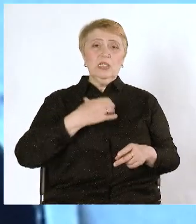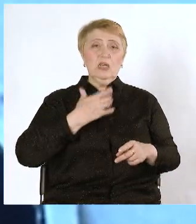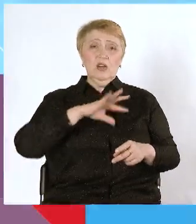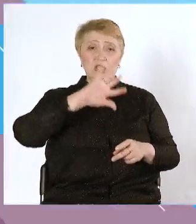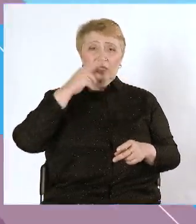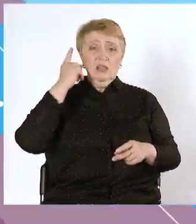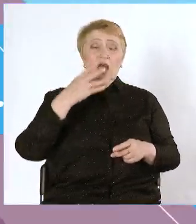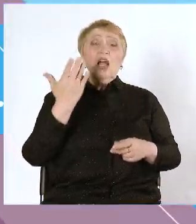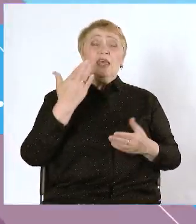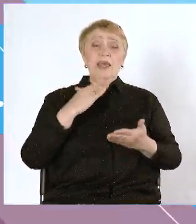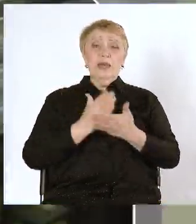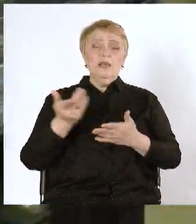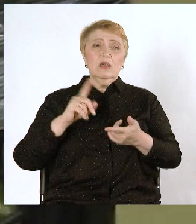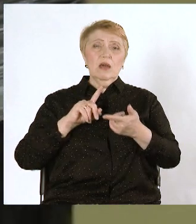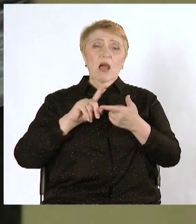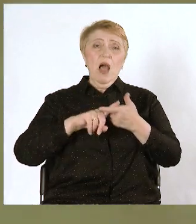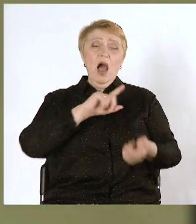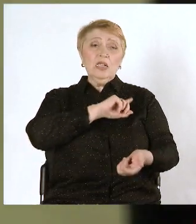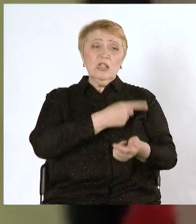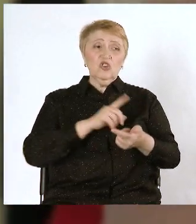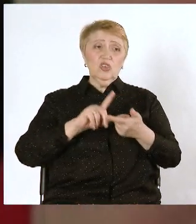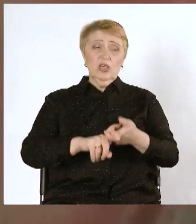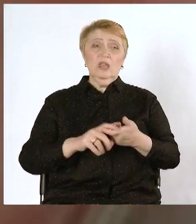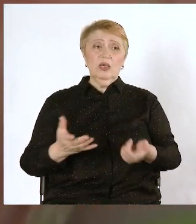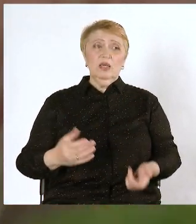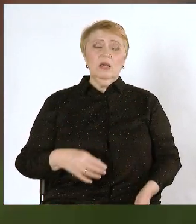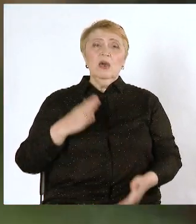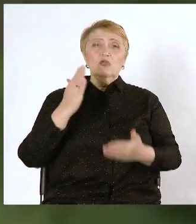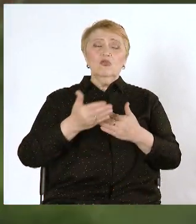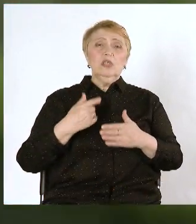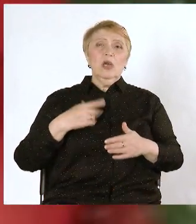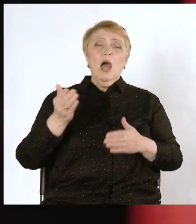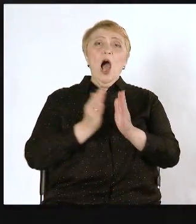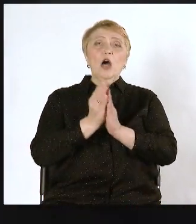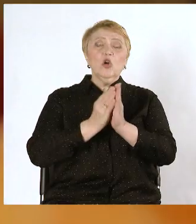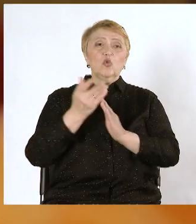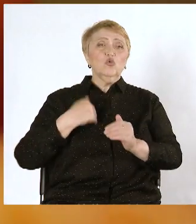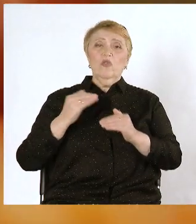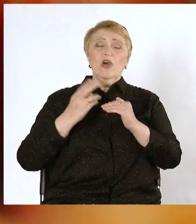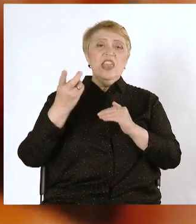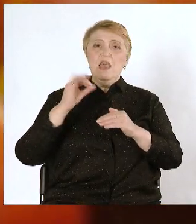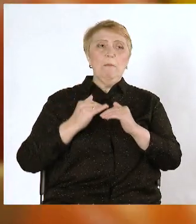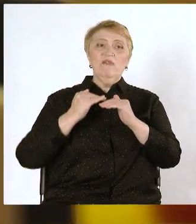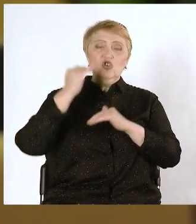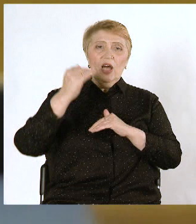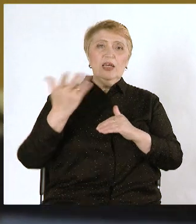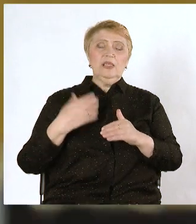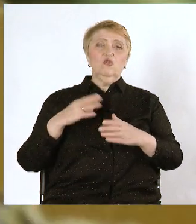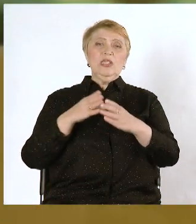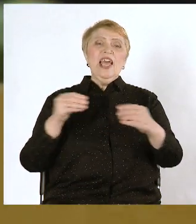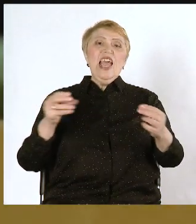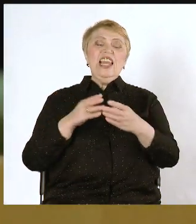знают они происходят на кухне повышается сахар от огурцов от той листьев салата как мы иногда говорим от